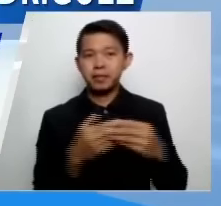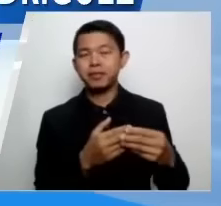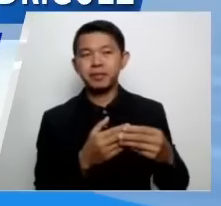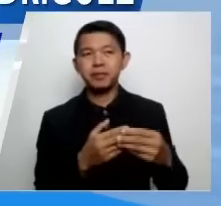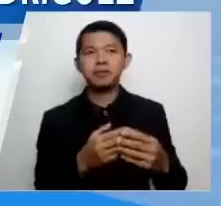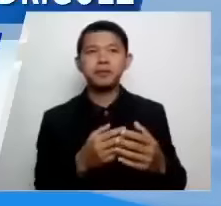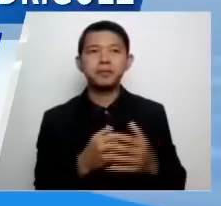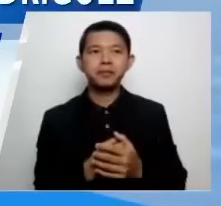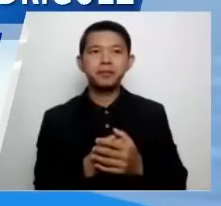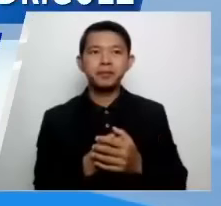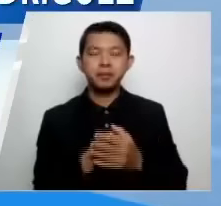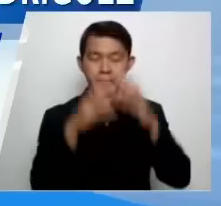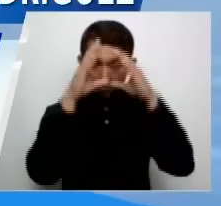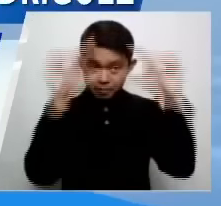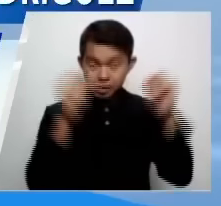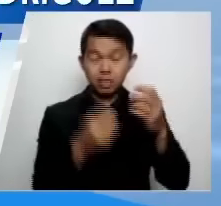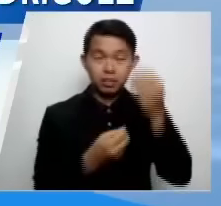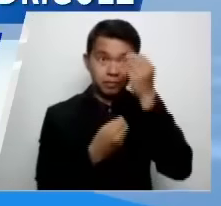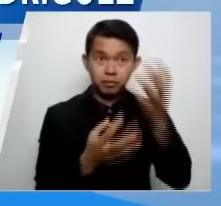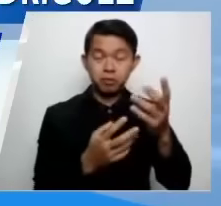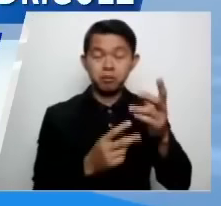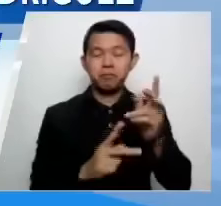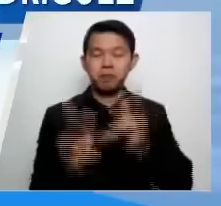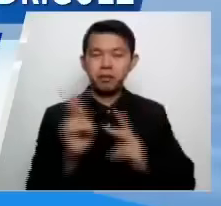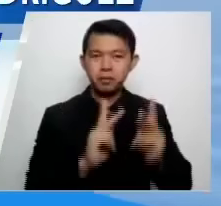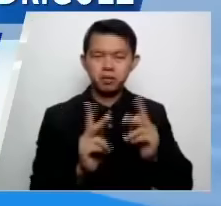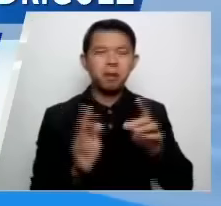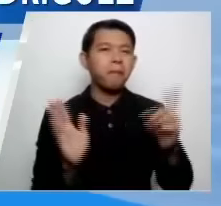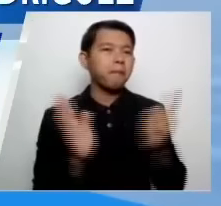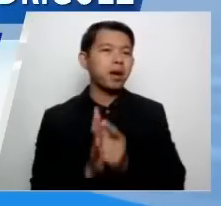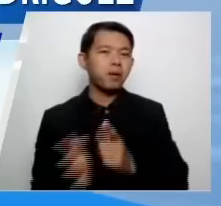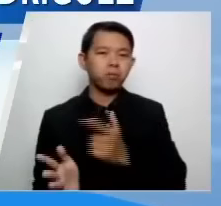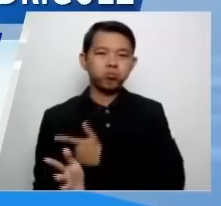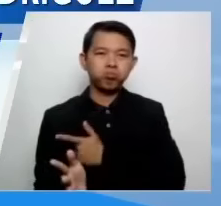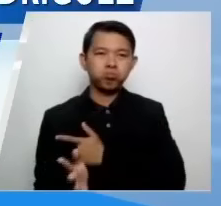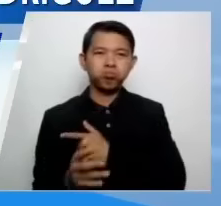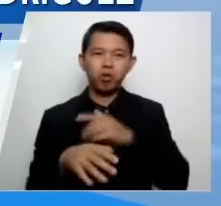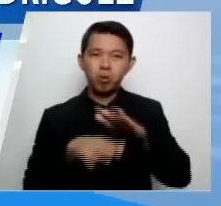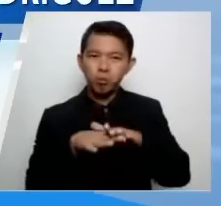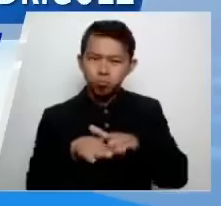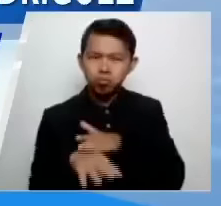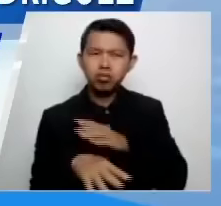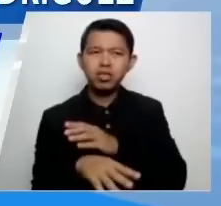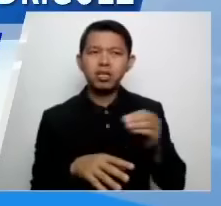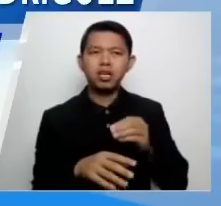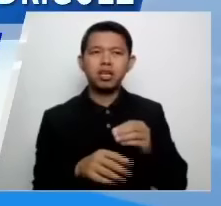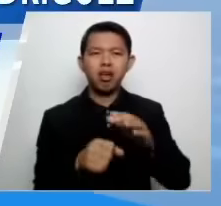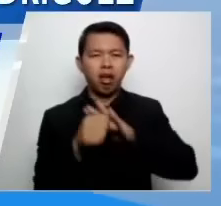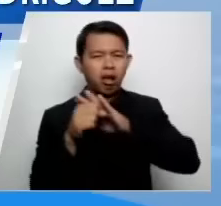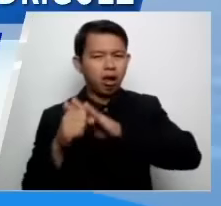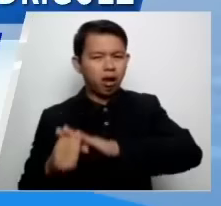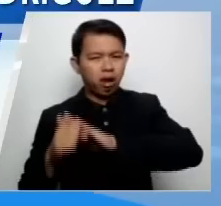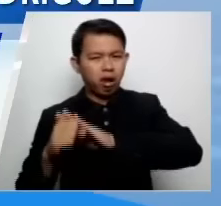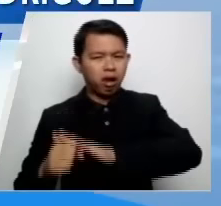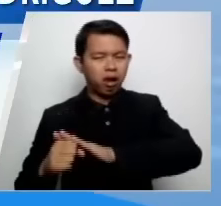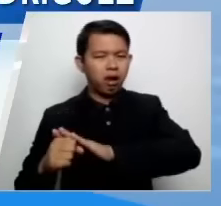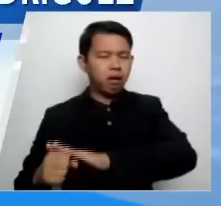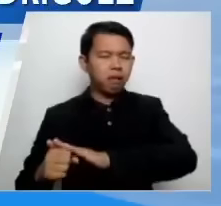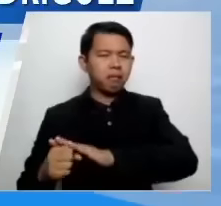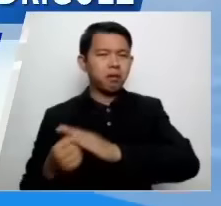taga-gobyerno, bawal ang tamad, makupad, di tapat, mapangapi at nagahari-harian. Bagong Pilipinas is not a